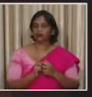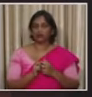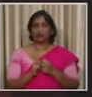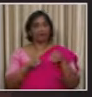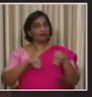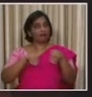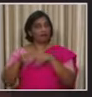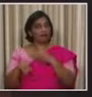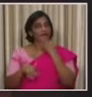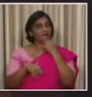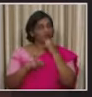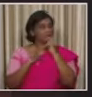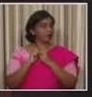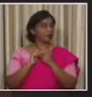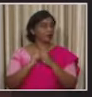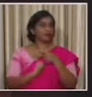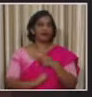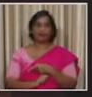වගා ජල ගැටලු තියෙනවා